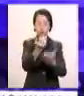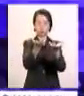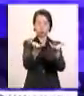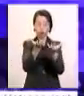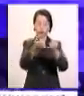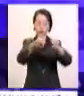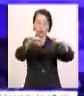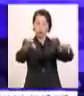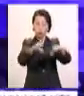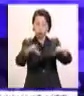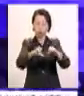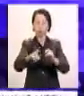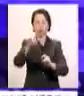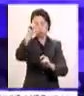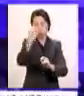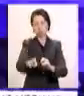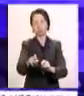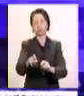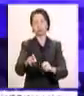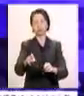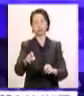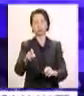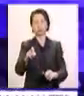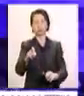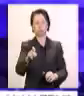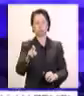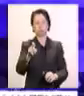dilakukan perlu kepada